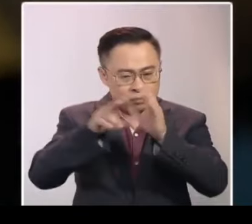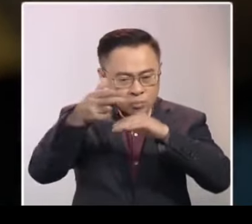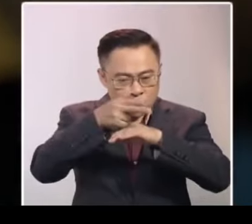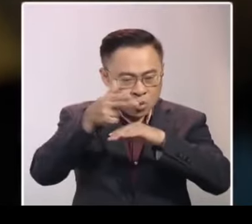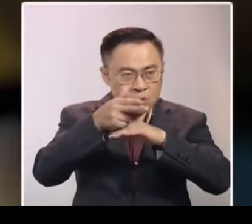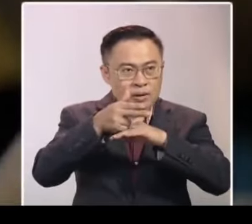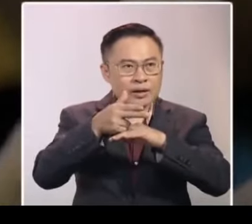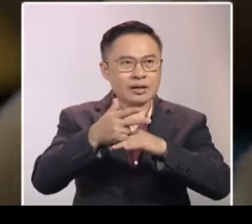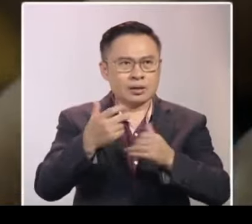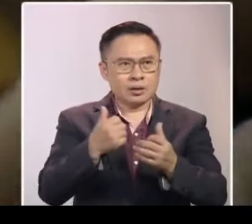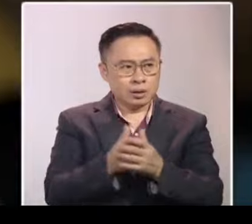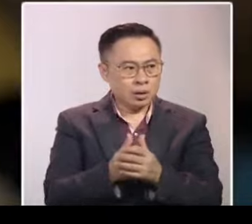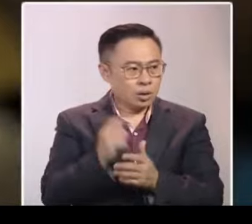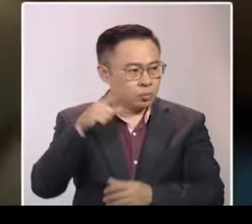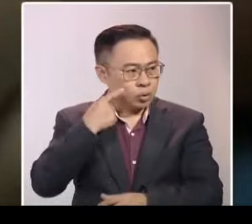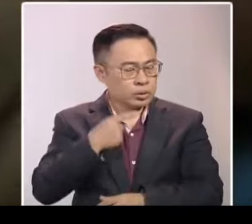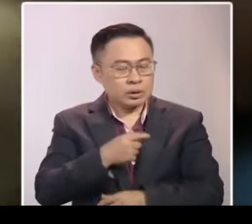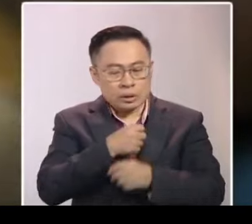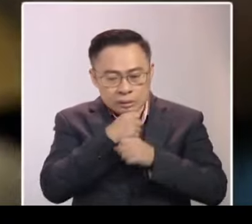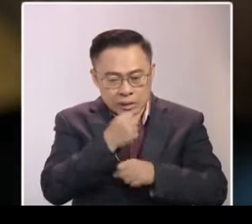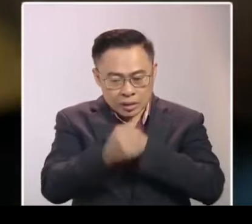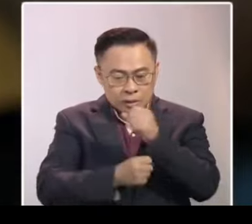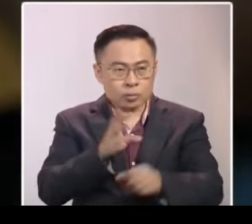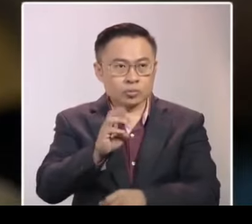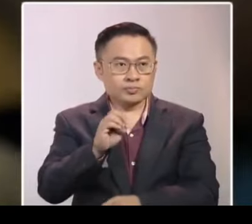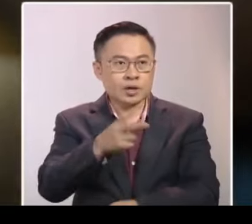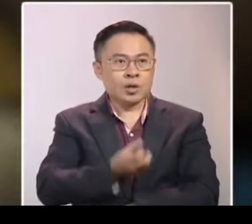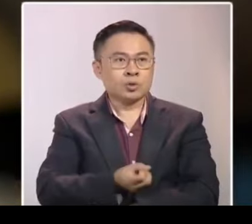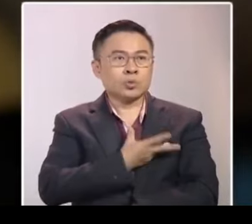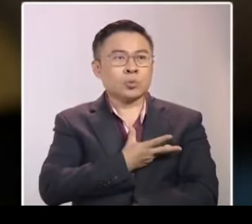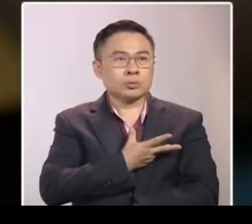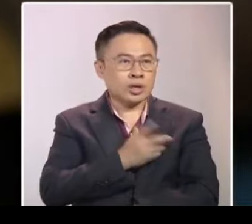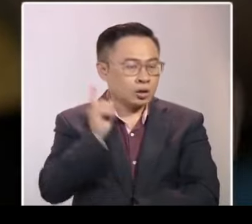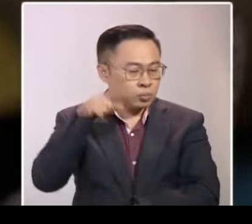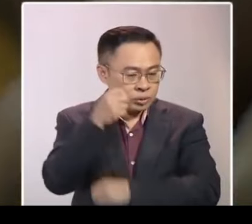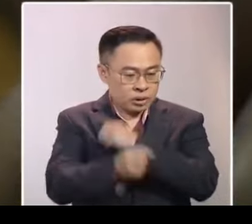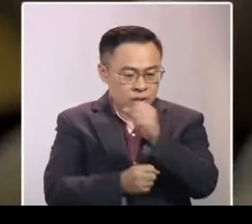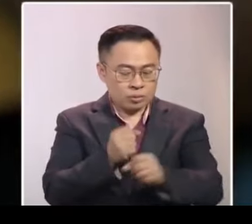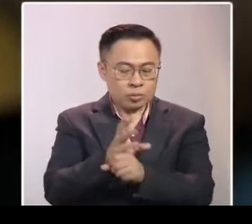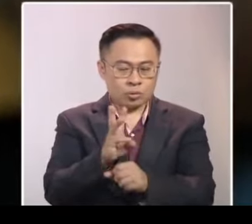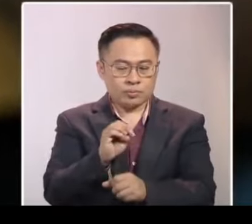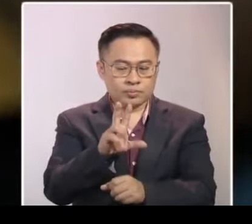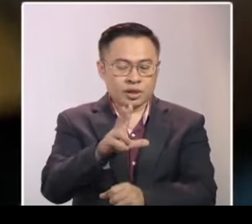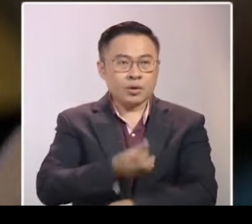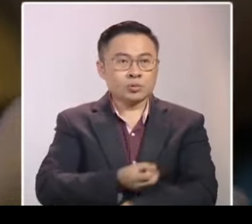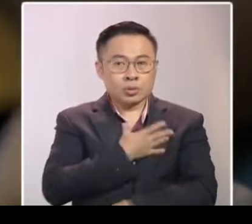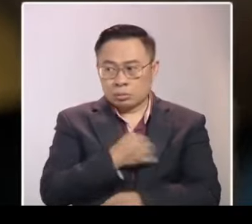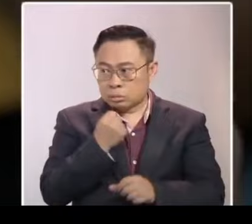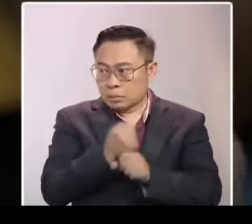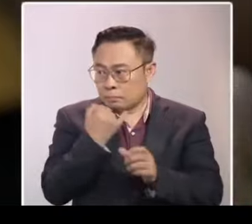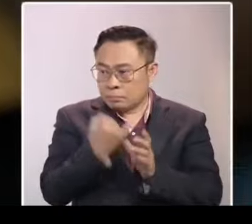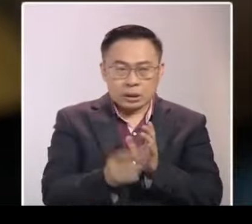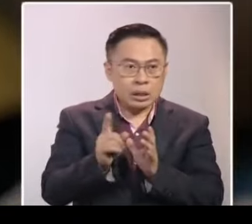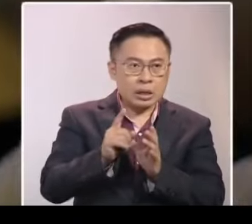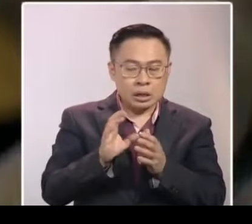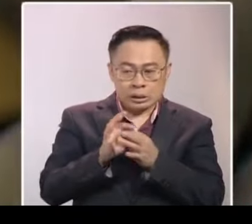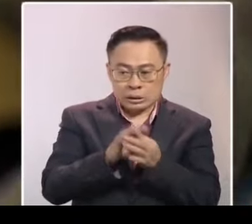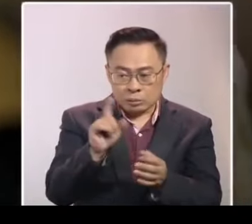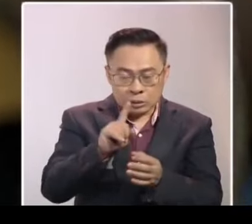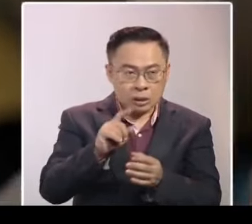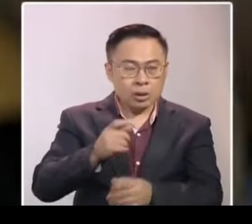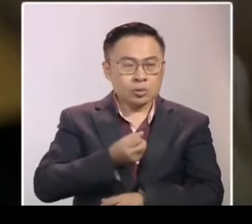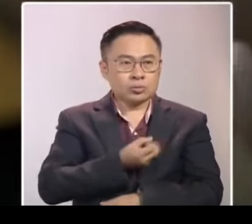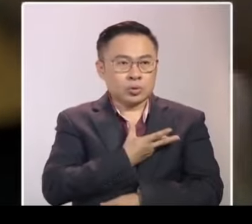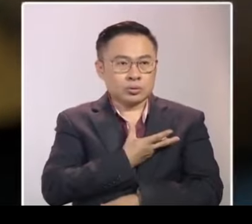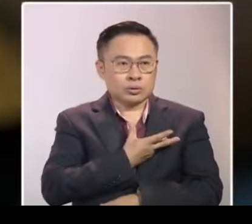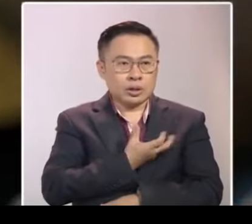มาให้ดูก็คือถ้าเห็นแบบนี้เนี่ยคืออาจจะทำให้รู้สึกกลัวใช่มั้ยว่าเราไปทำความผิดอะไรแล้วไปเกี่ยวข้องได้ยังไงใช่